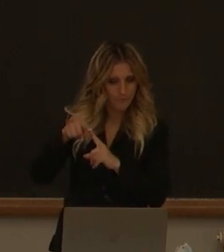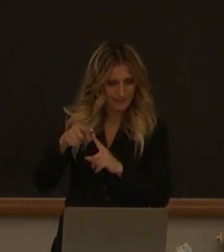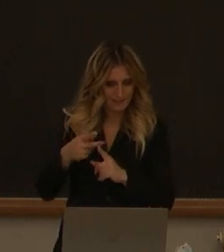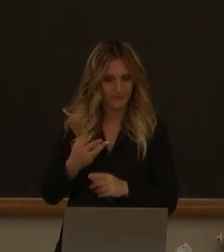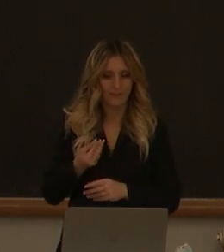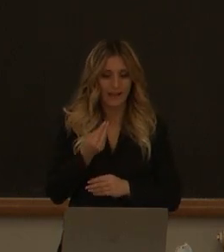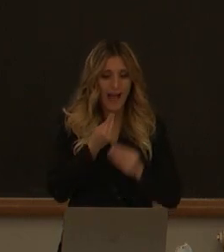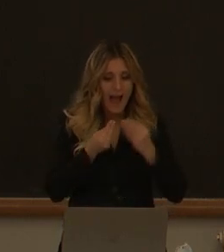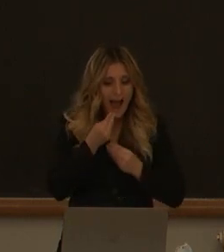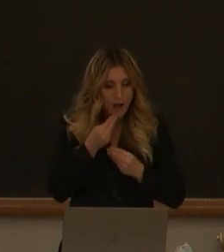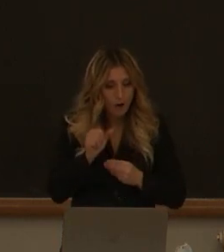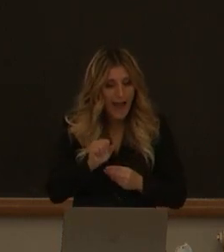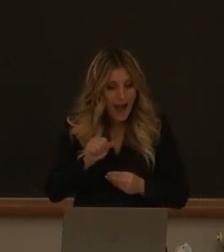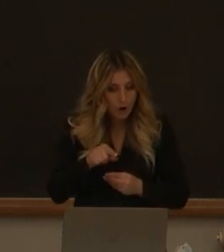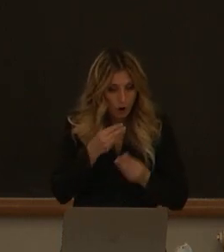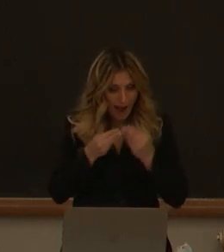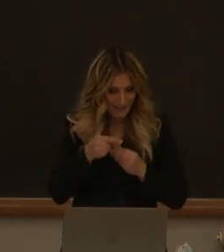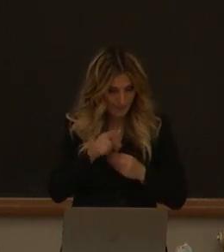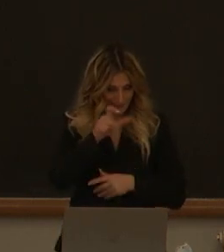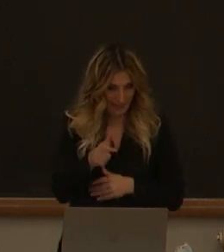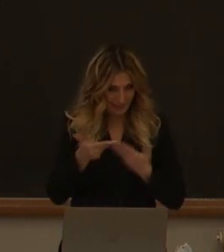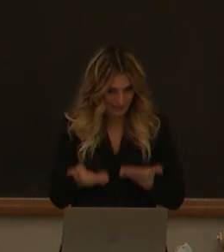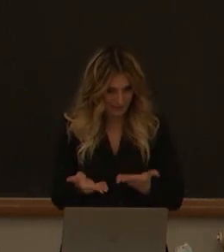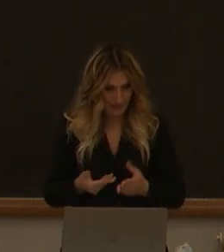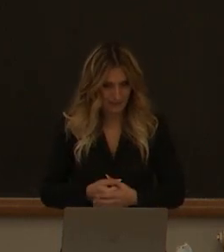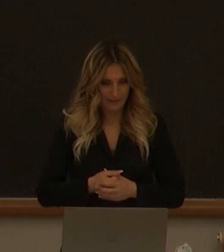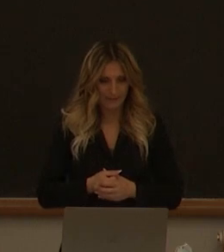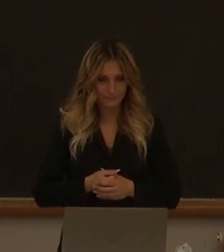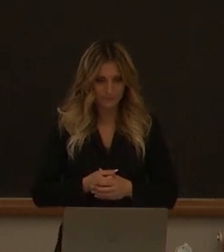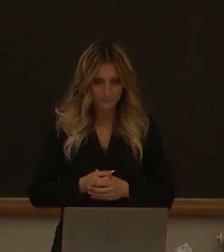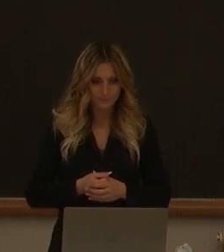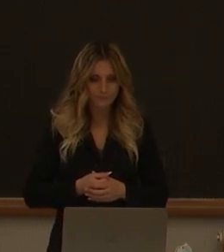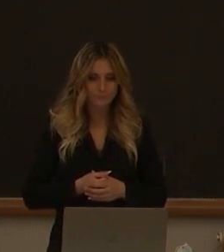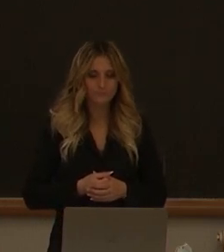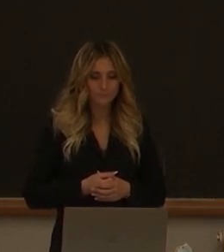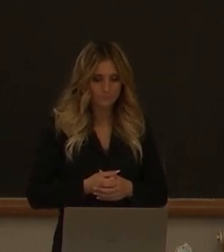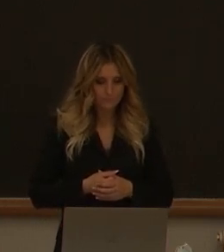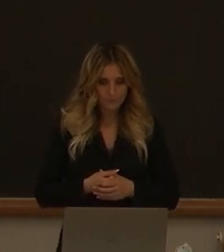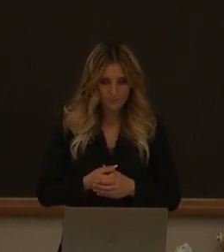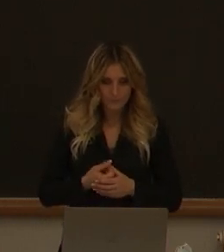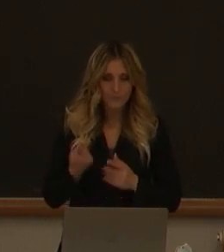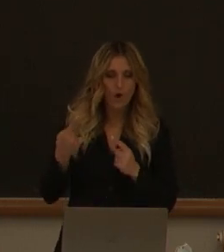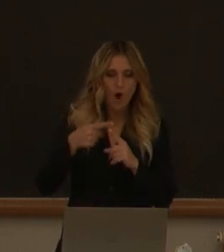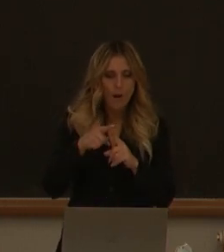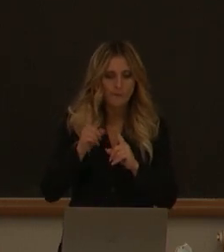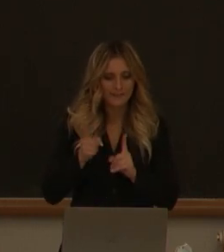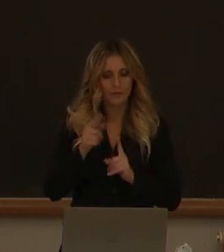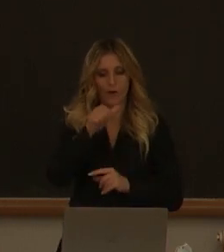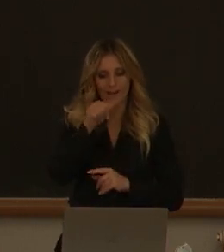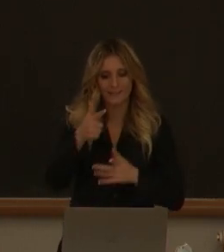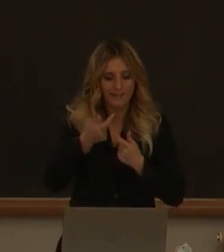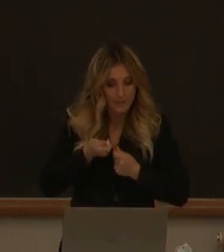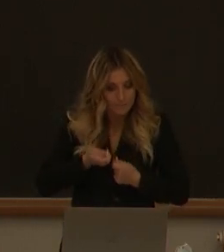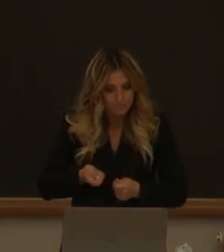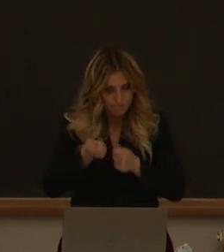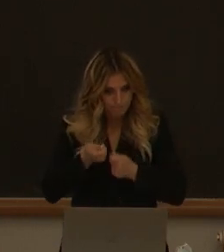agroalimentare italiano. Quindi il contesto era il tavolo appunto di Food System, coinvolgendo ovviamente in